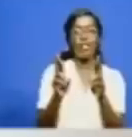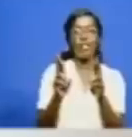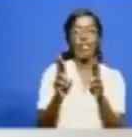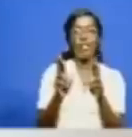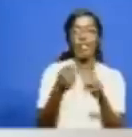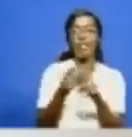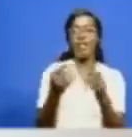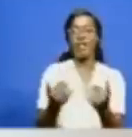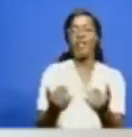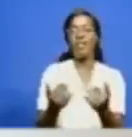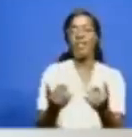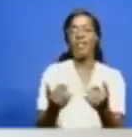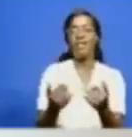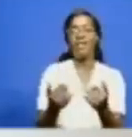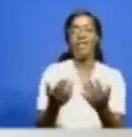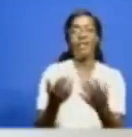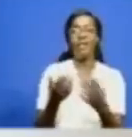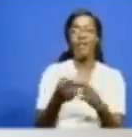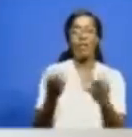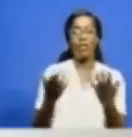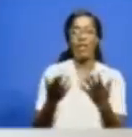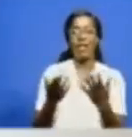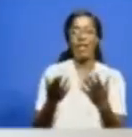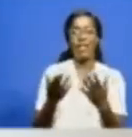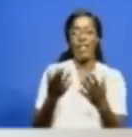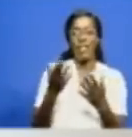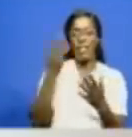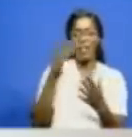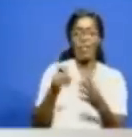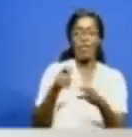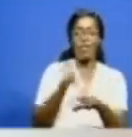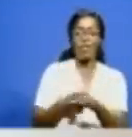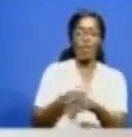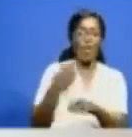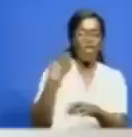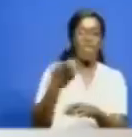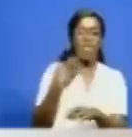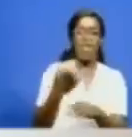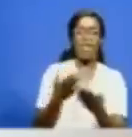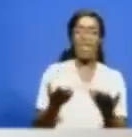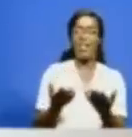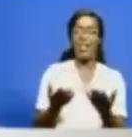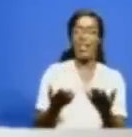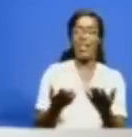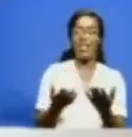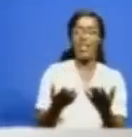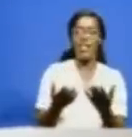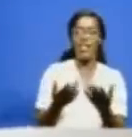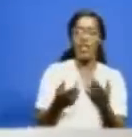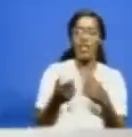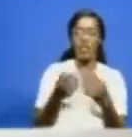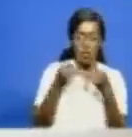Lakini sasa najua hiyo mambo ilitokea wapi. Ni zile hapa kati ulikuwa unagonga gongwa nyumbani. Ndio ulikuwa unakuja